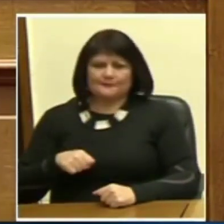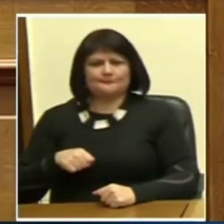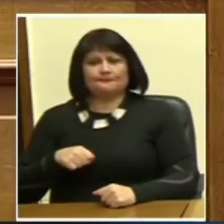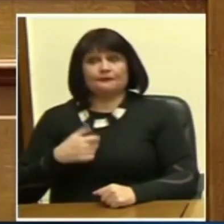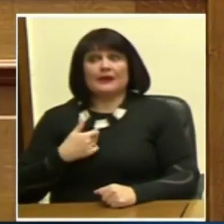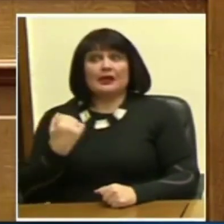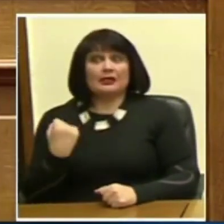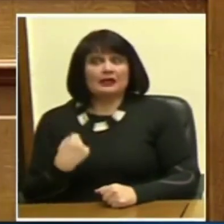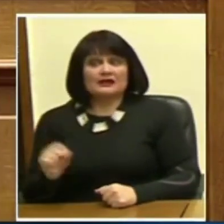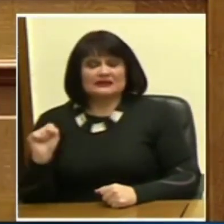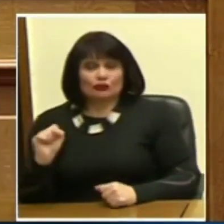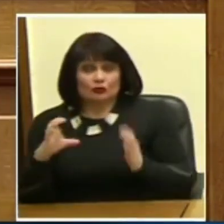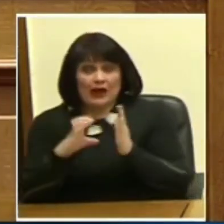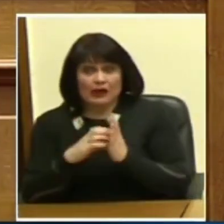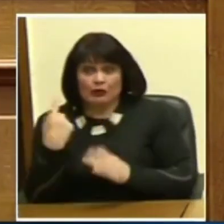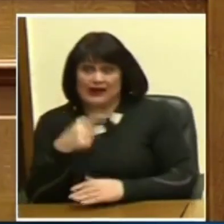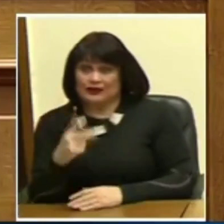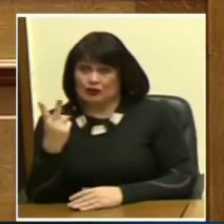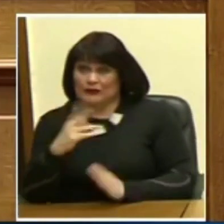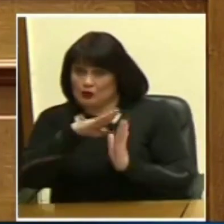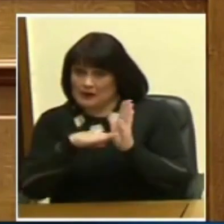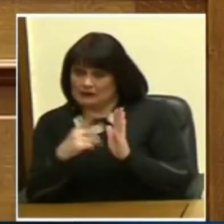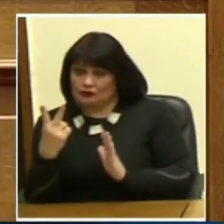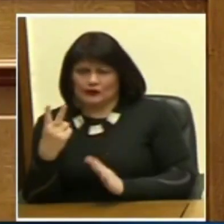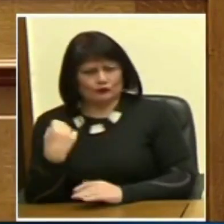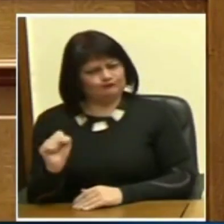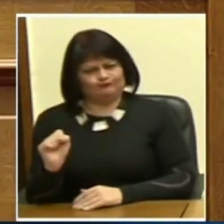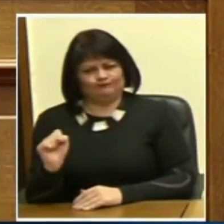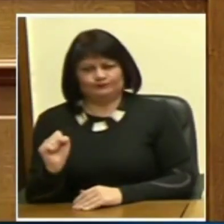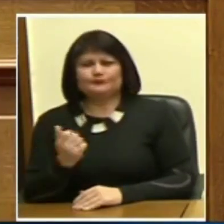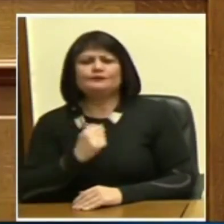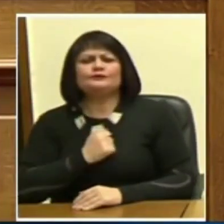συμφωνούμε και στο άρθρο 102, στην παράγραφο 2, αφού πιστεύουμε ότι